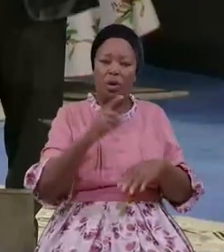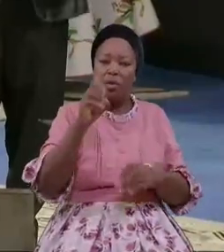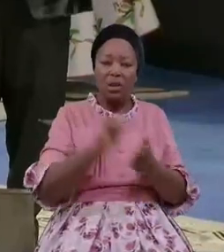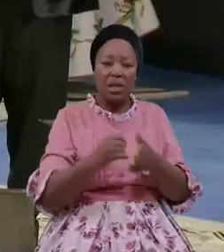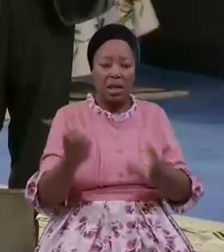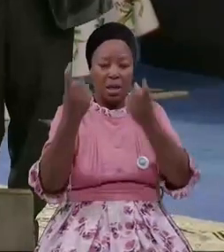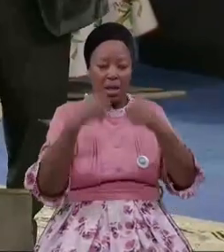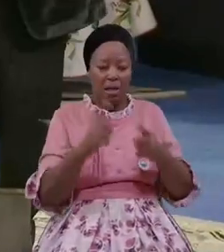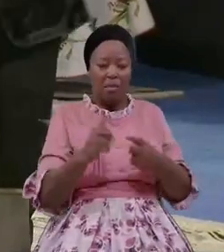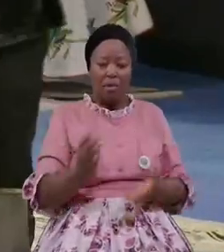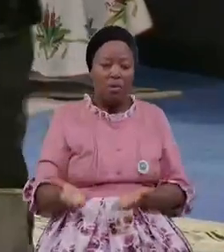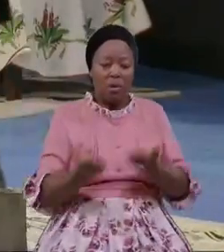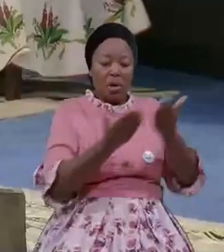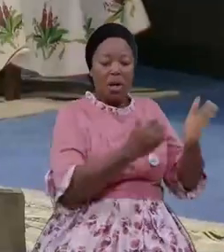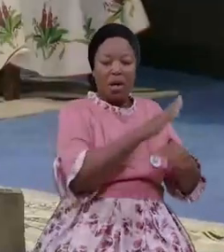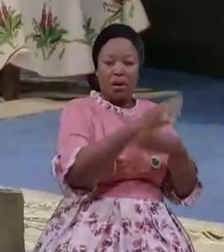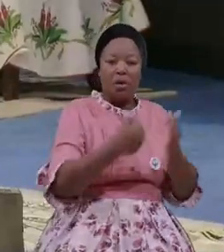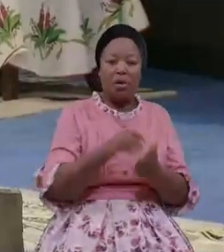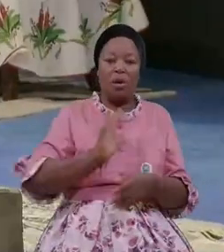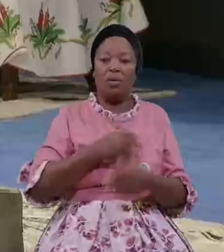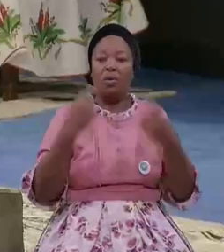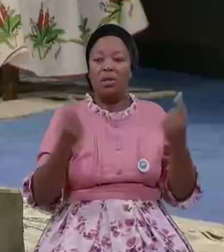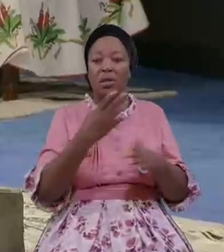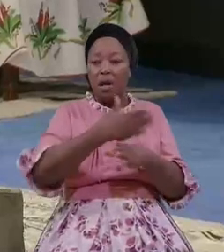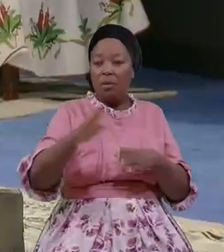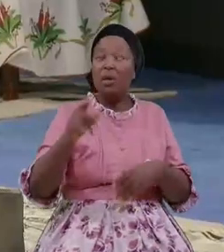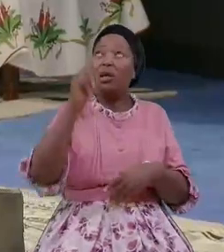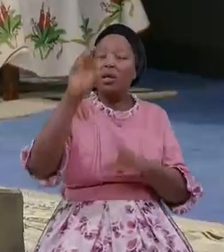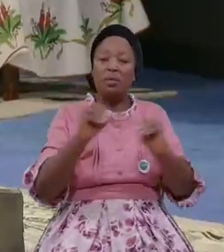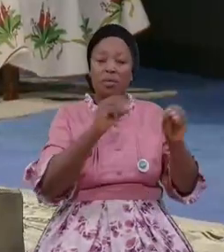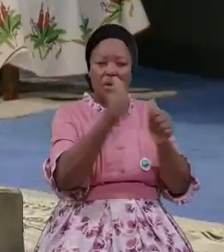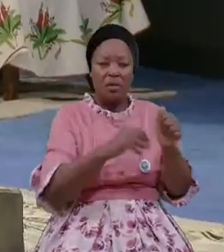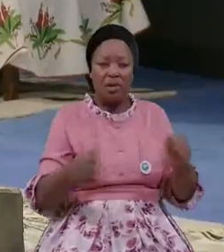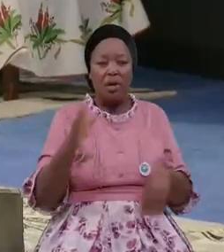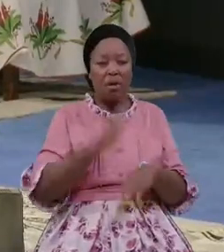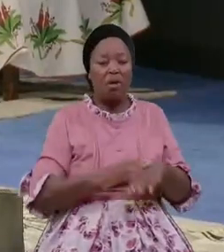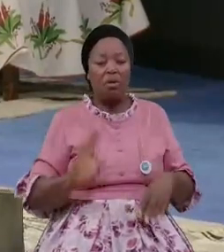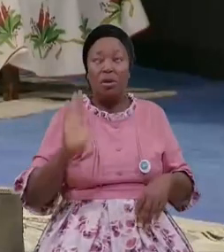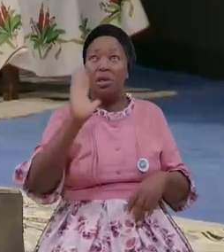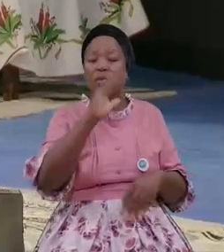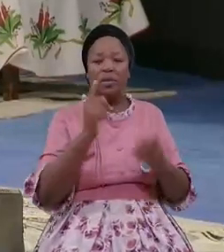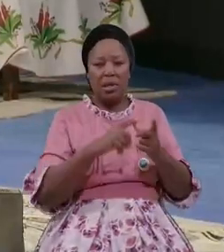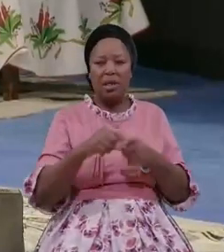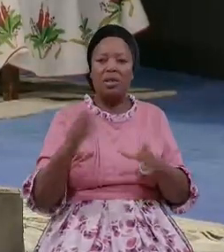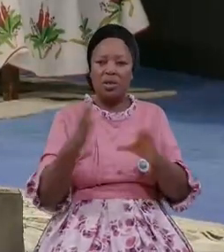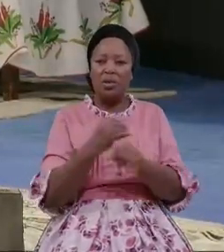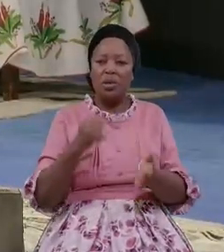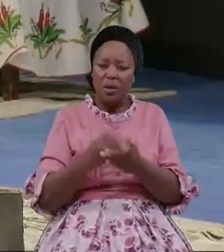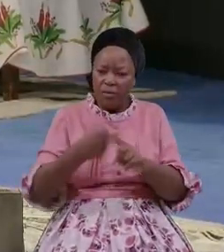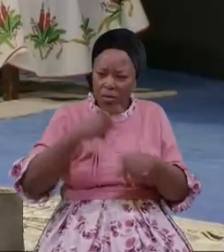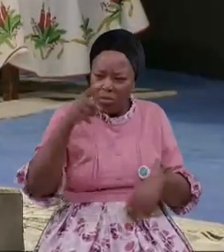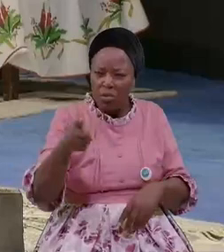venu porter tous nos péchés alors il a tout mis sur lui et il a ôté de